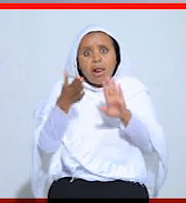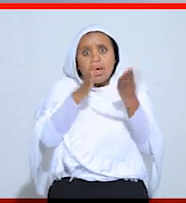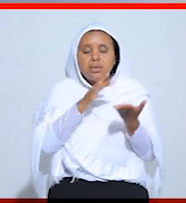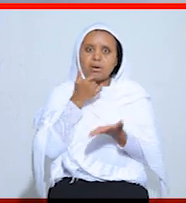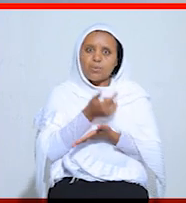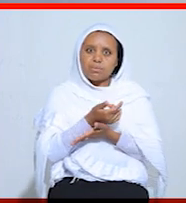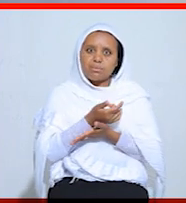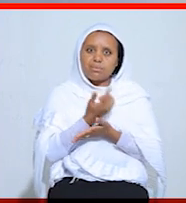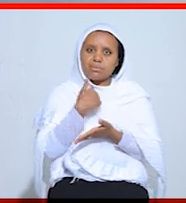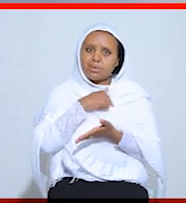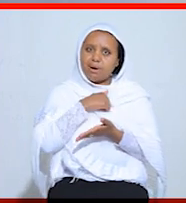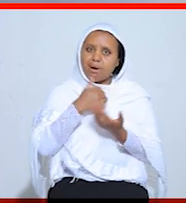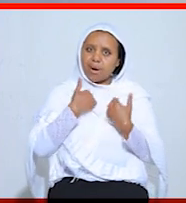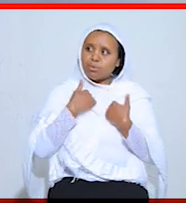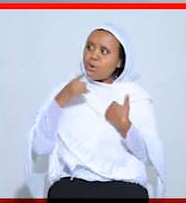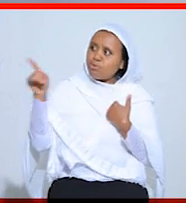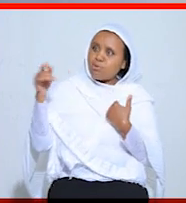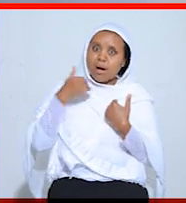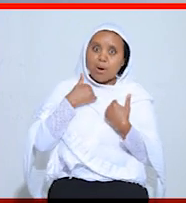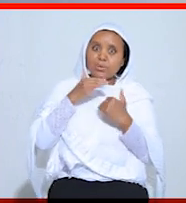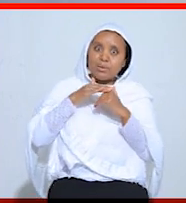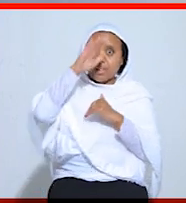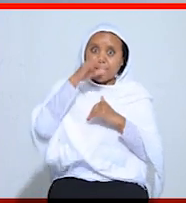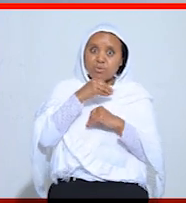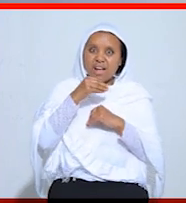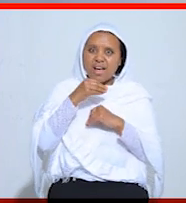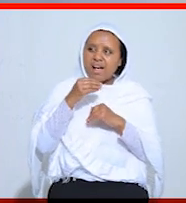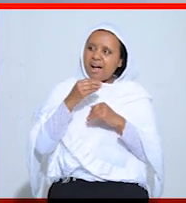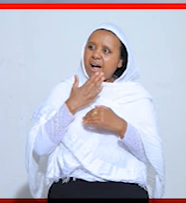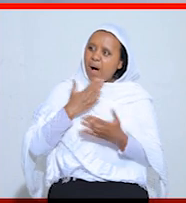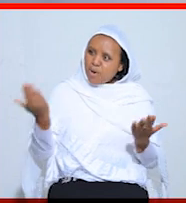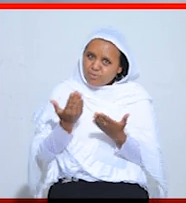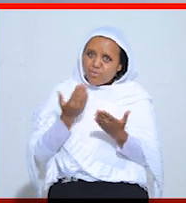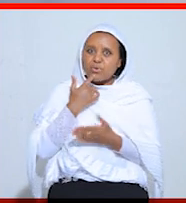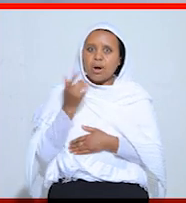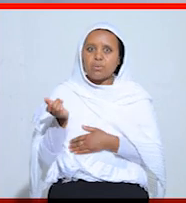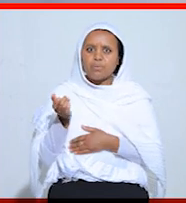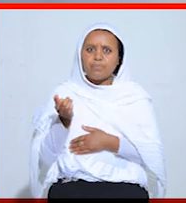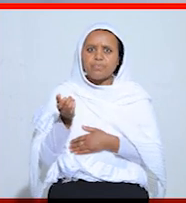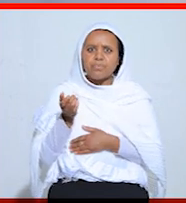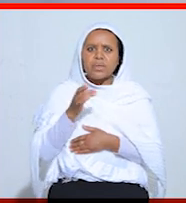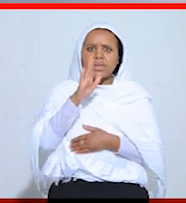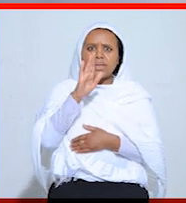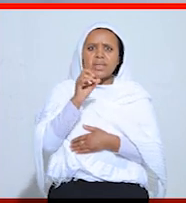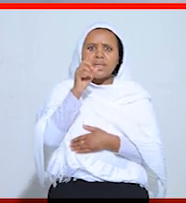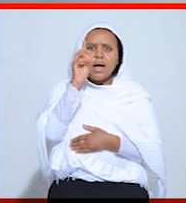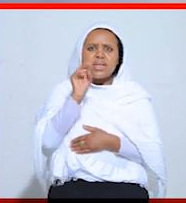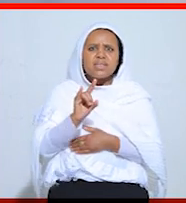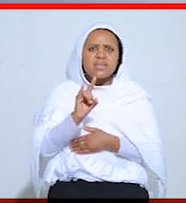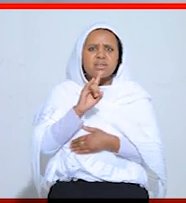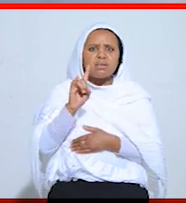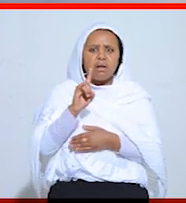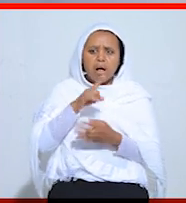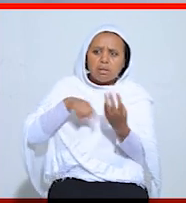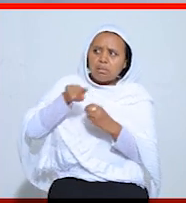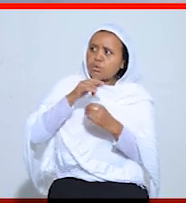አለው። እኛ ጋራ ያሉት ንሱ ጋራ ካሉት ይበልጣሉና አይዞህ አለ። ገያዝ ግን